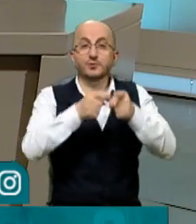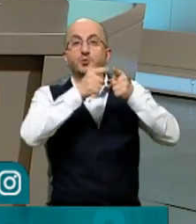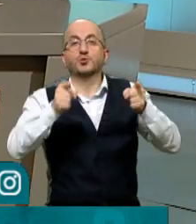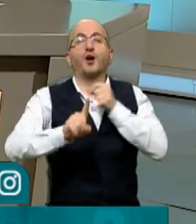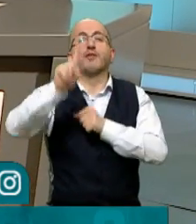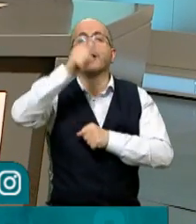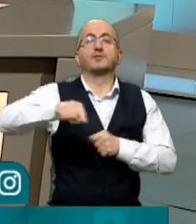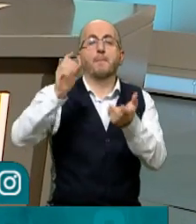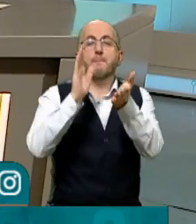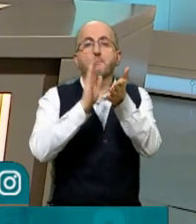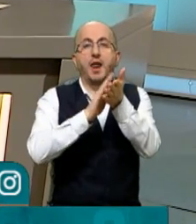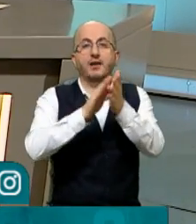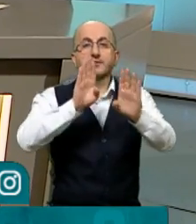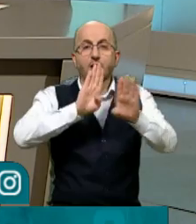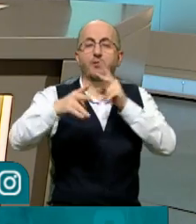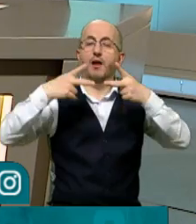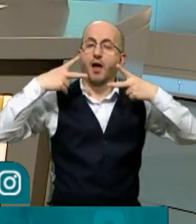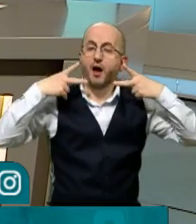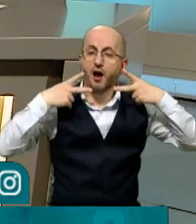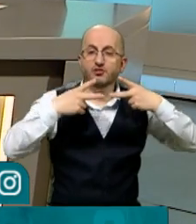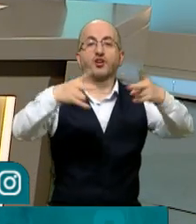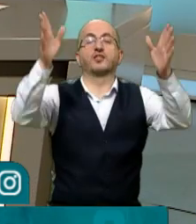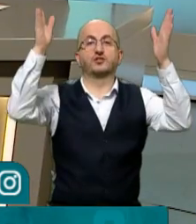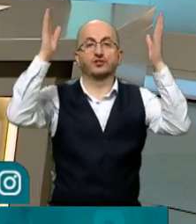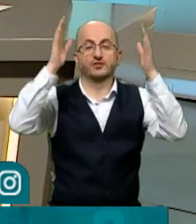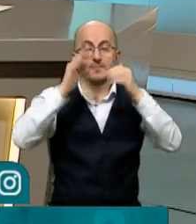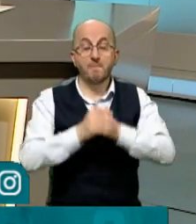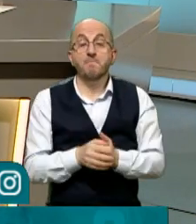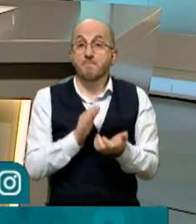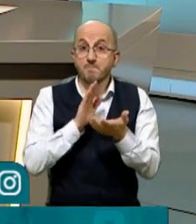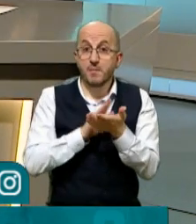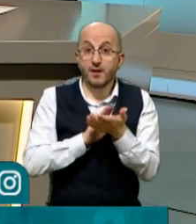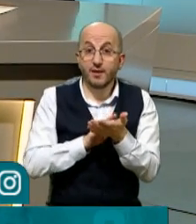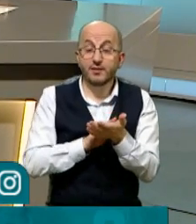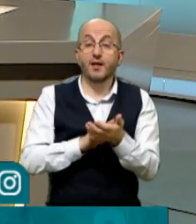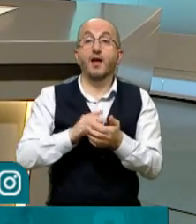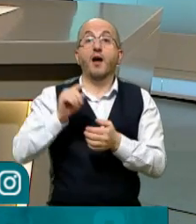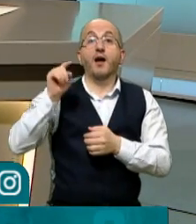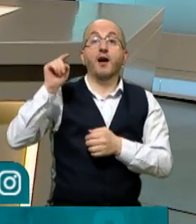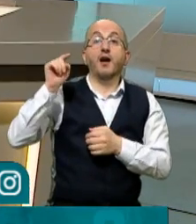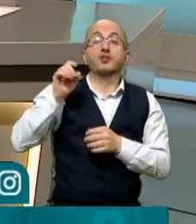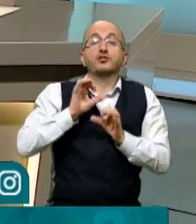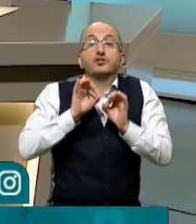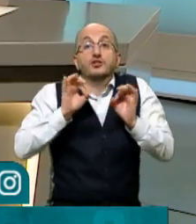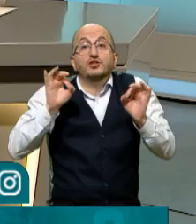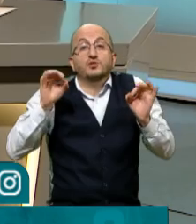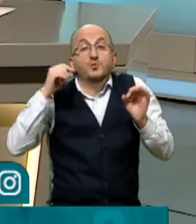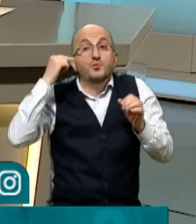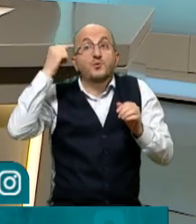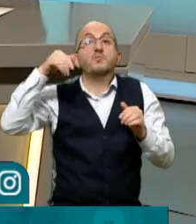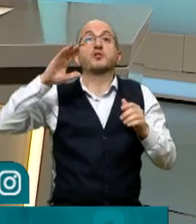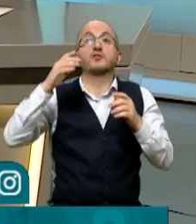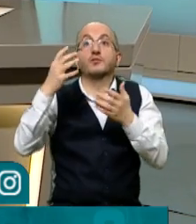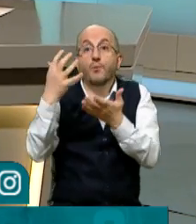Allah size bereket kapılarını sonuna kadar açar ve bereketlerini o günde hiç tahmin etmeyeceğiniz öyle